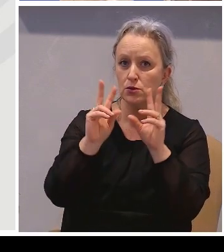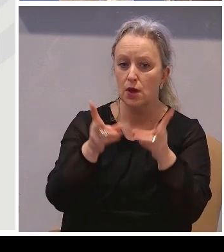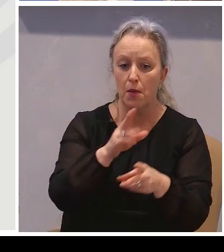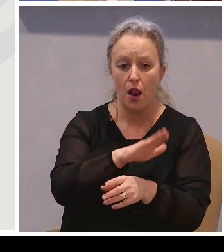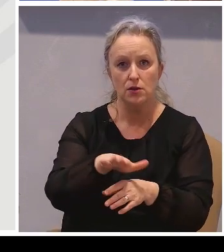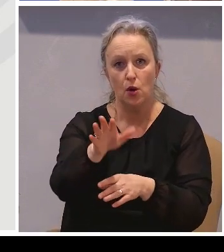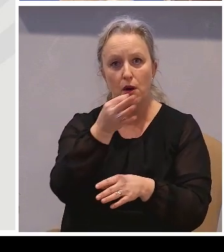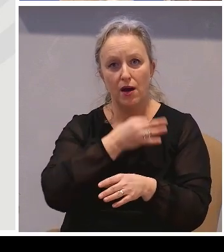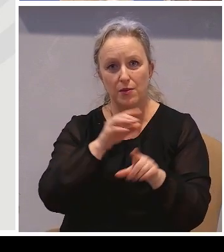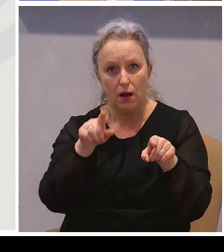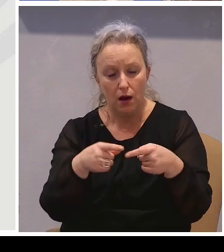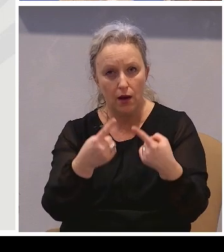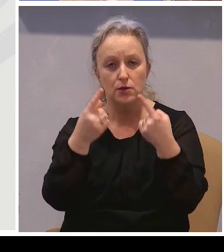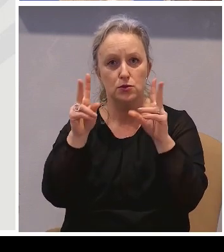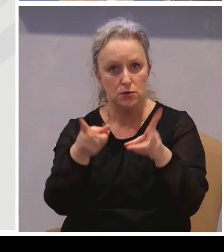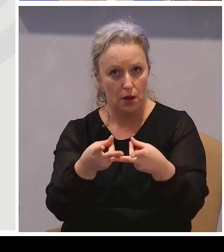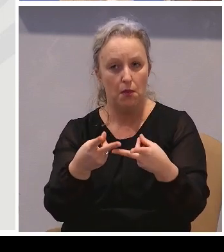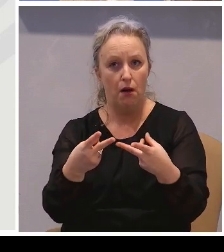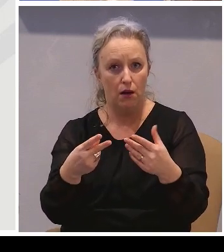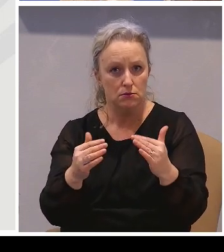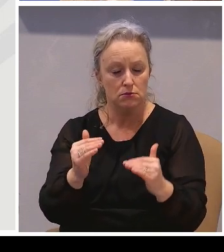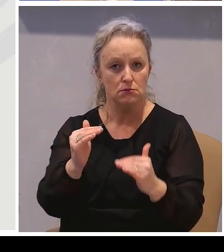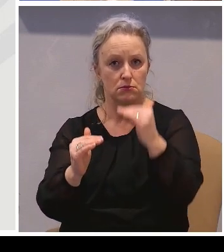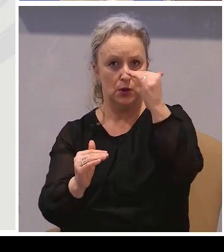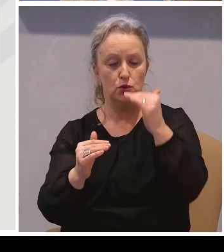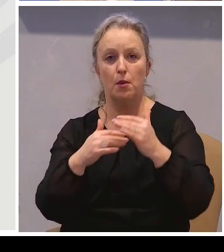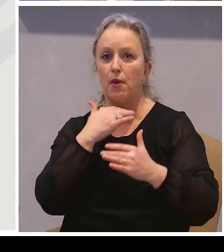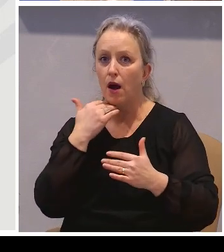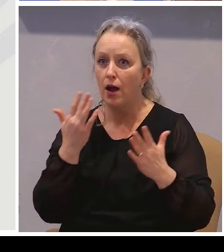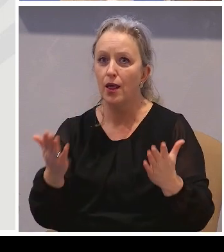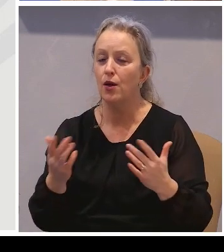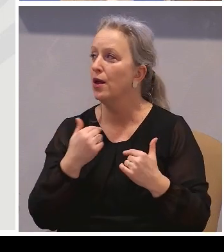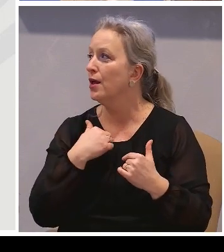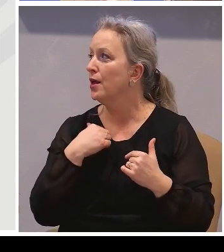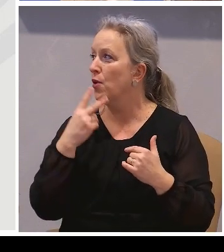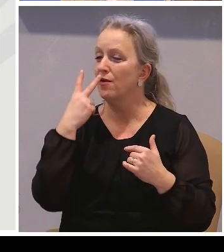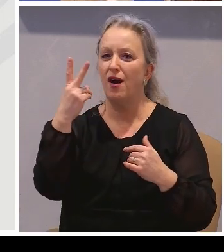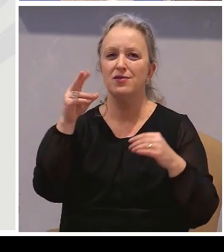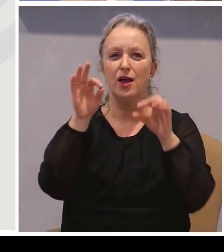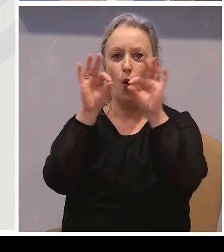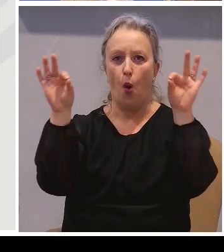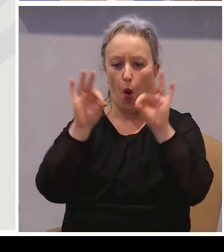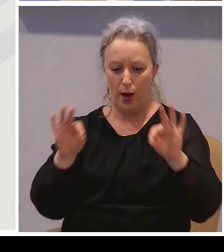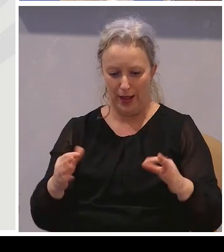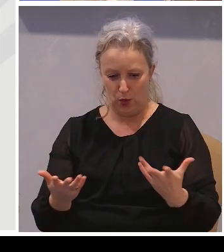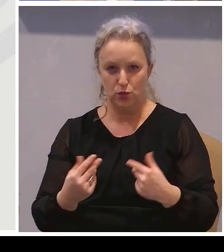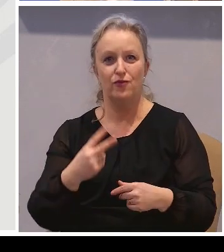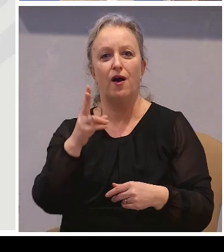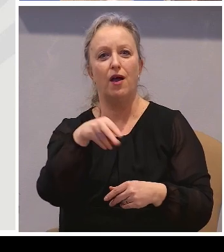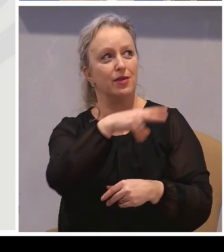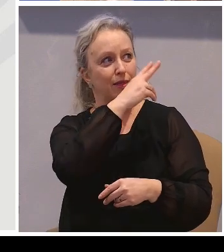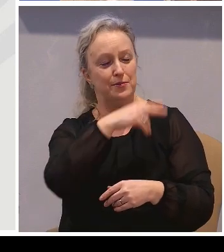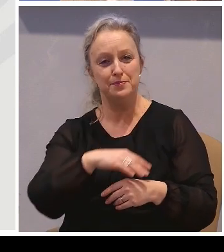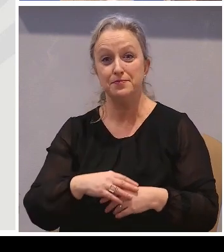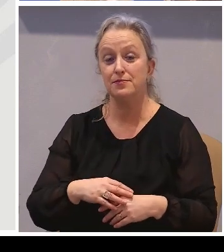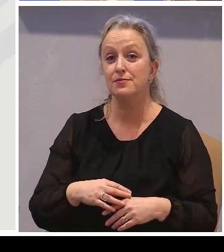new tõusnud ja medicines, päris suurelt, kui te vaatate seda. there are more and more kus on jooned, children's graafikud. medicines being